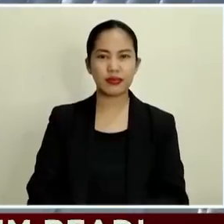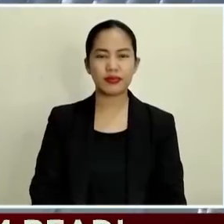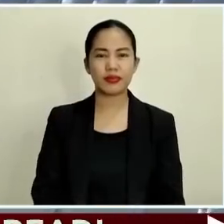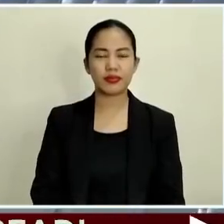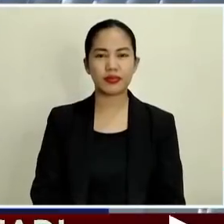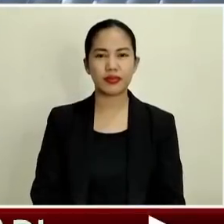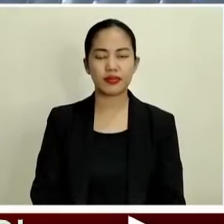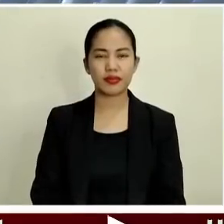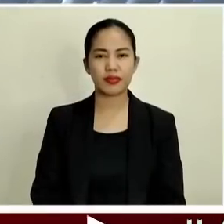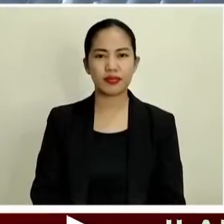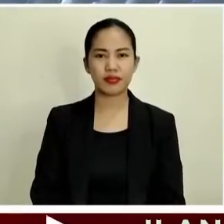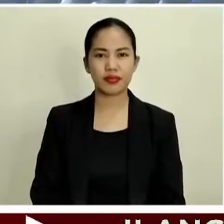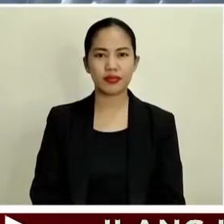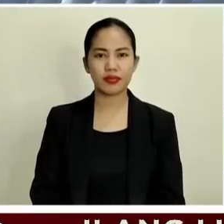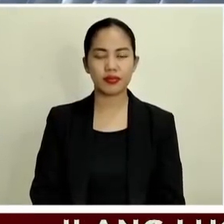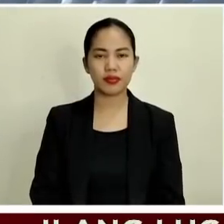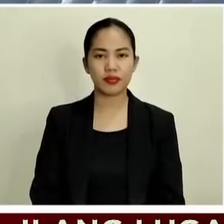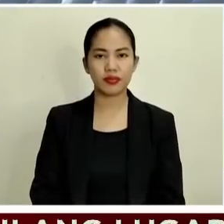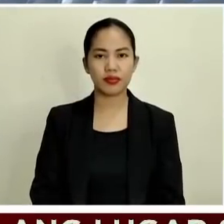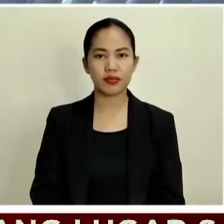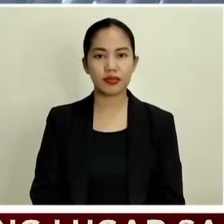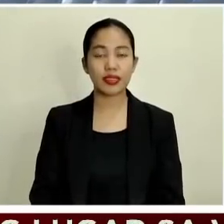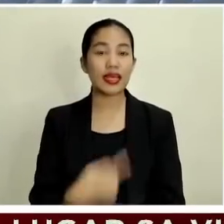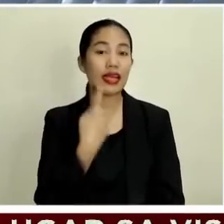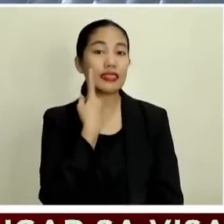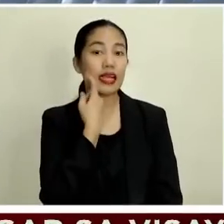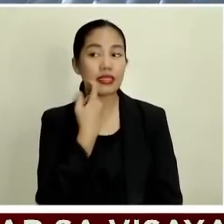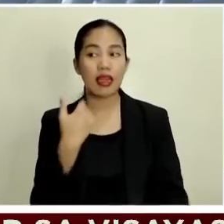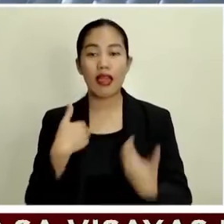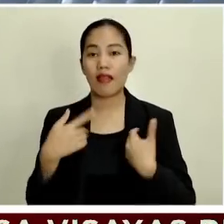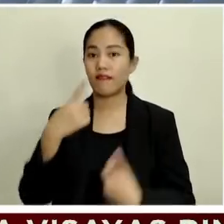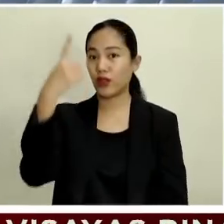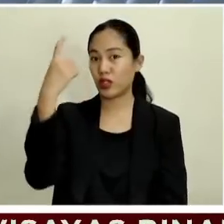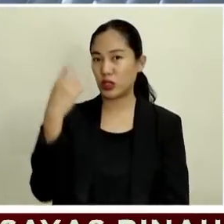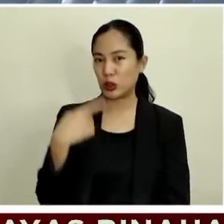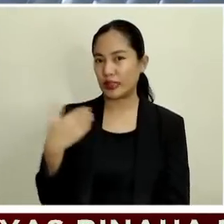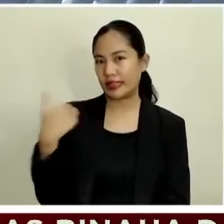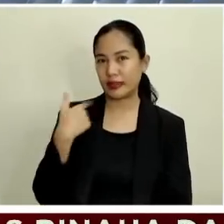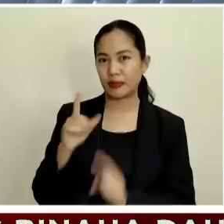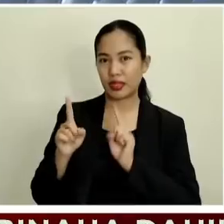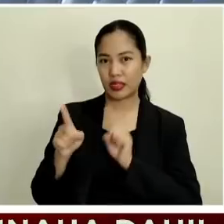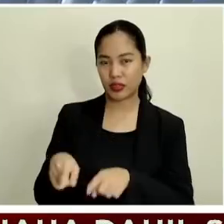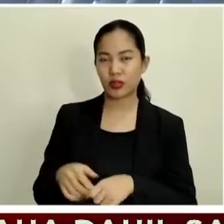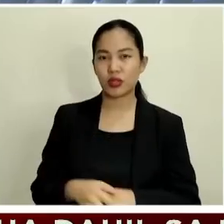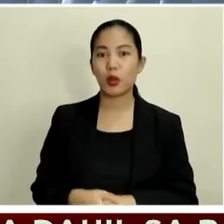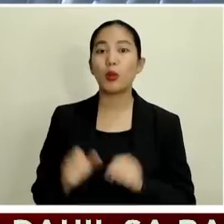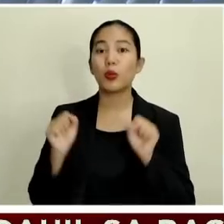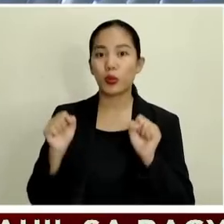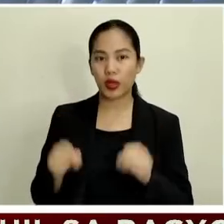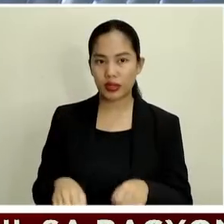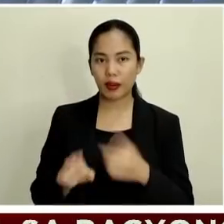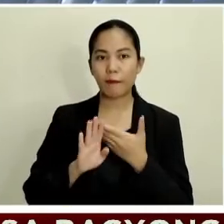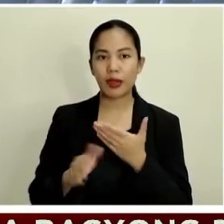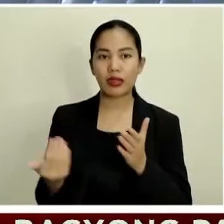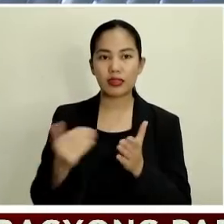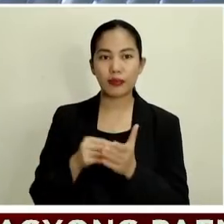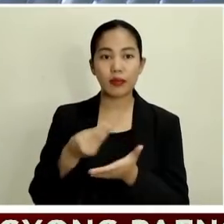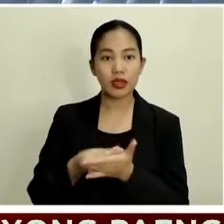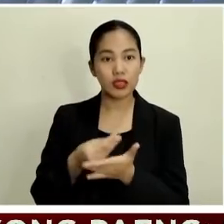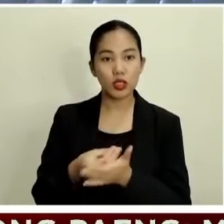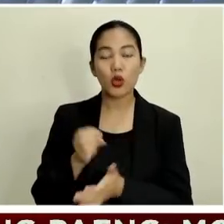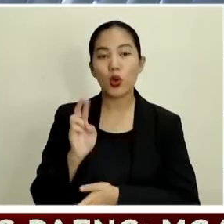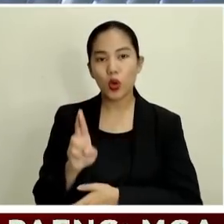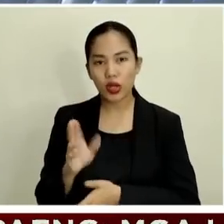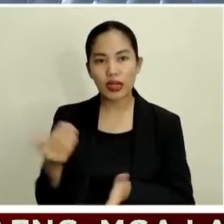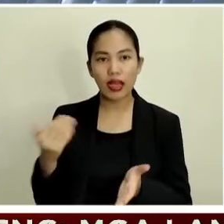Okay, Karen, dun sa isang tanong mo, no, na hindi ko nasagot kanina, yun nga, pwede silang mag-refund or magparebook pero kailangan nila makipag-ugnayan